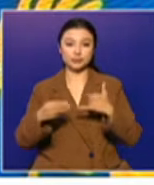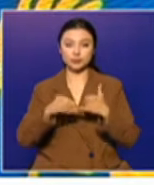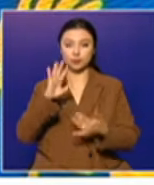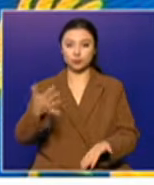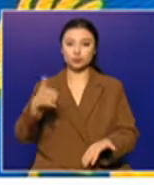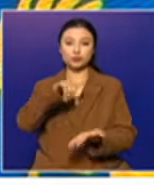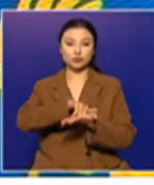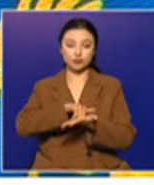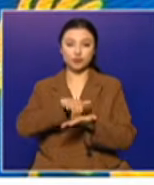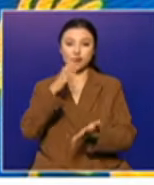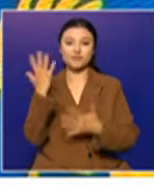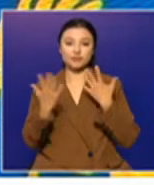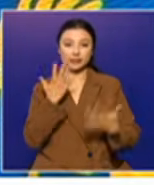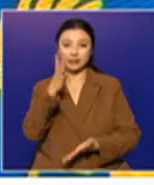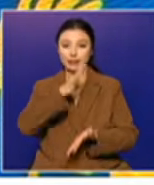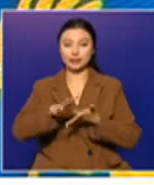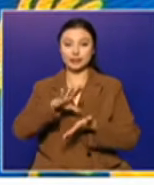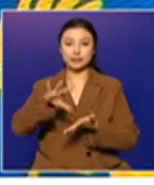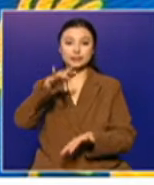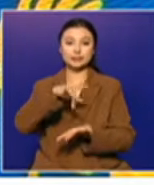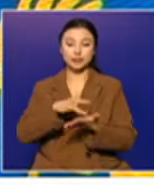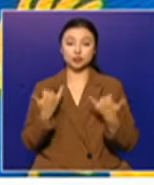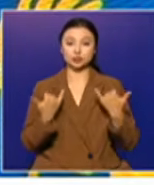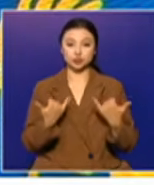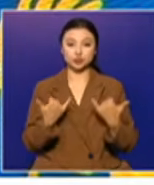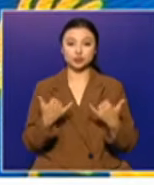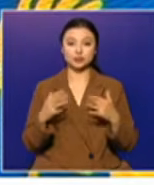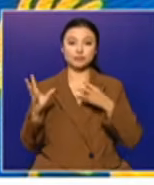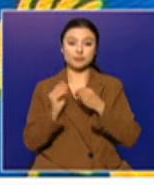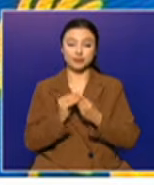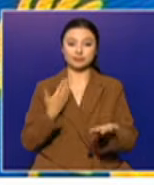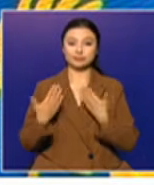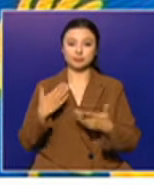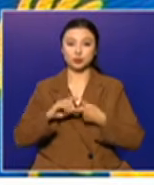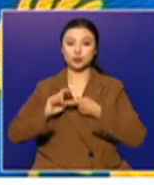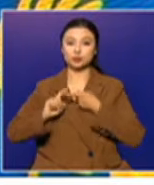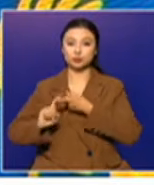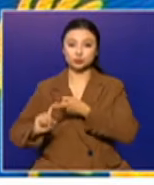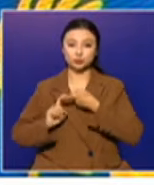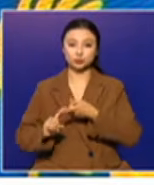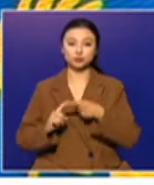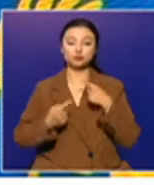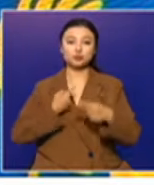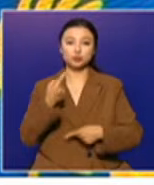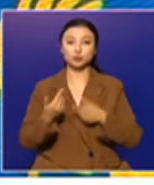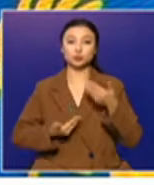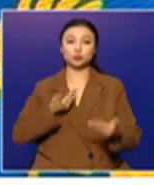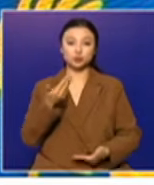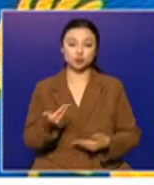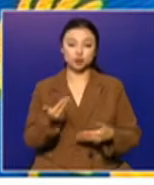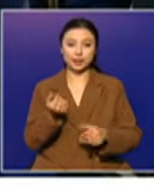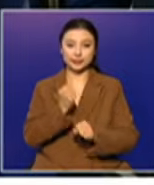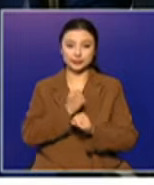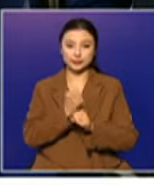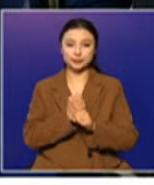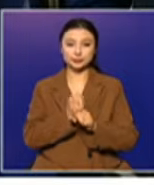электростанциясының құрылысын бастаған едік. Бүгін біз серіктестігіміздің келесі кезеңіне қадам жасап